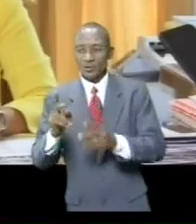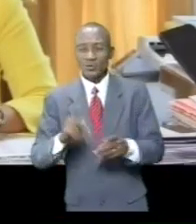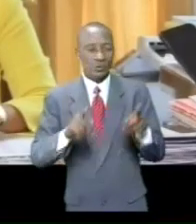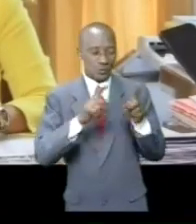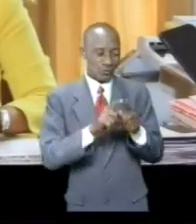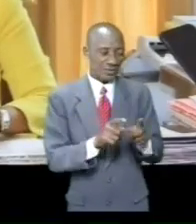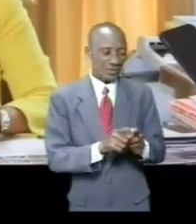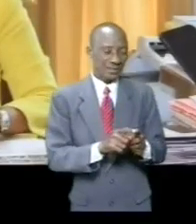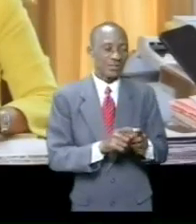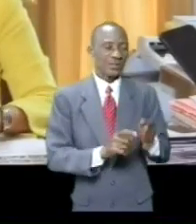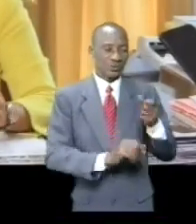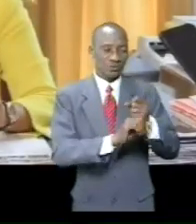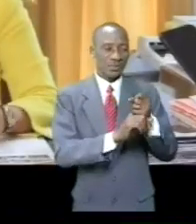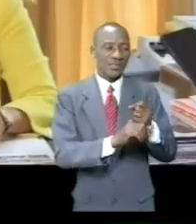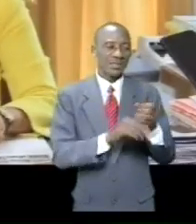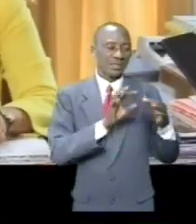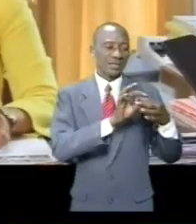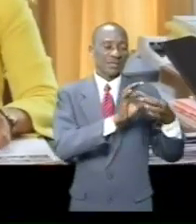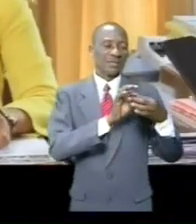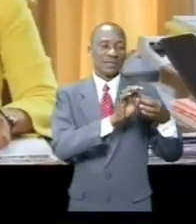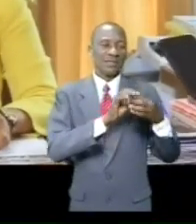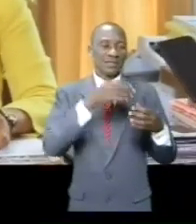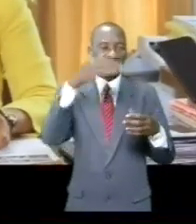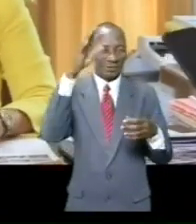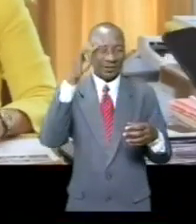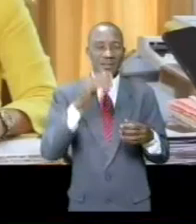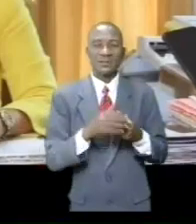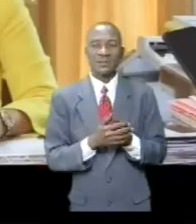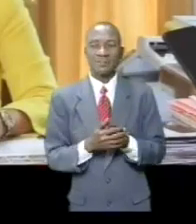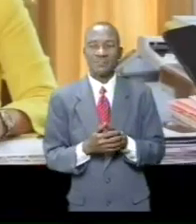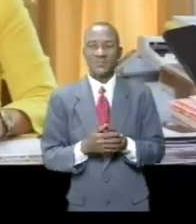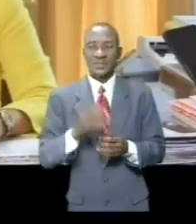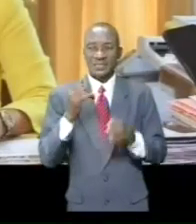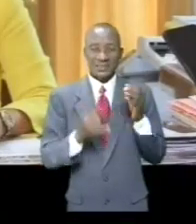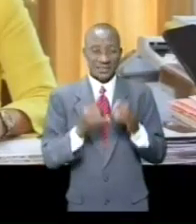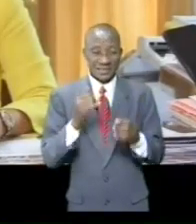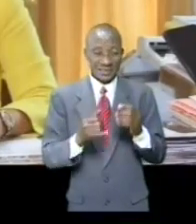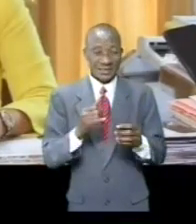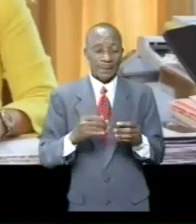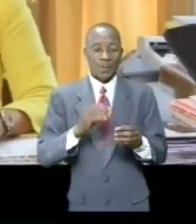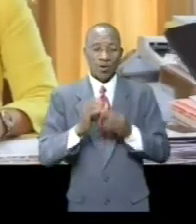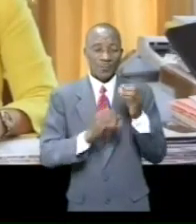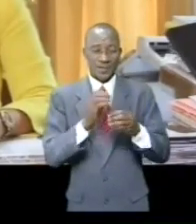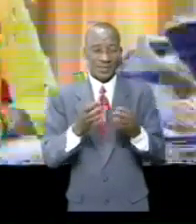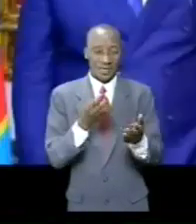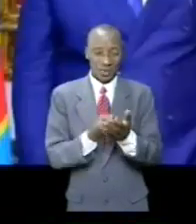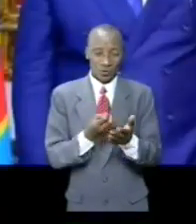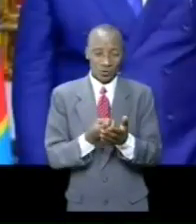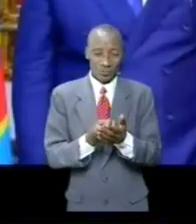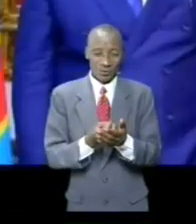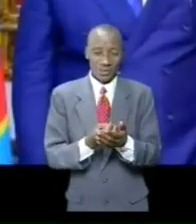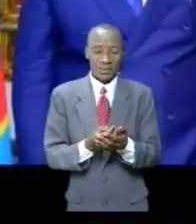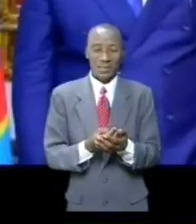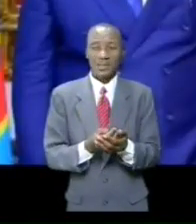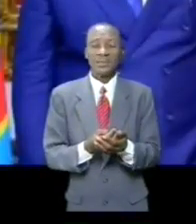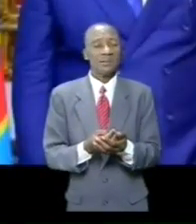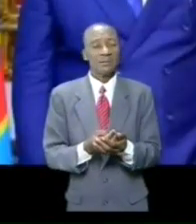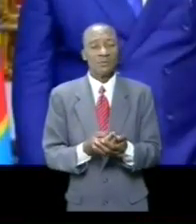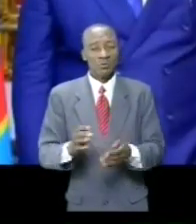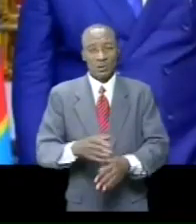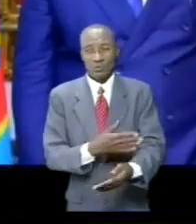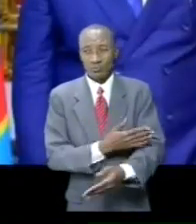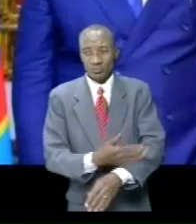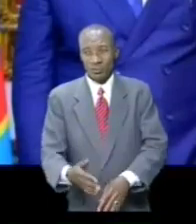partenaires. Donc c'est comme ça que l'on travaille. Et je pense que si la roue tourne en faveur de nos opérateurs économiques, l'État est une institution au-dessous